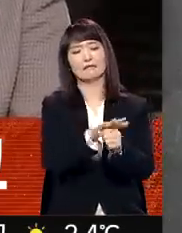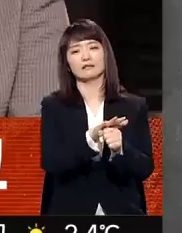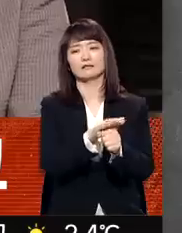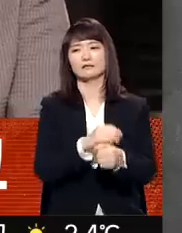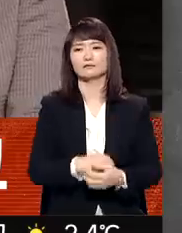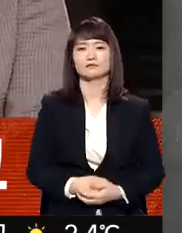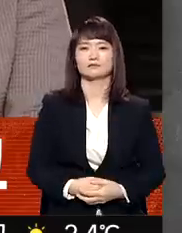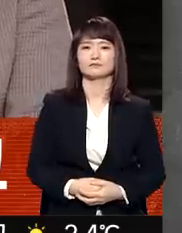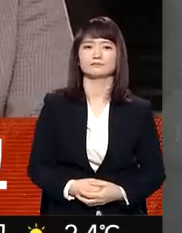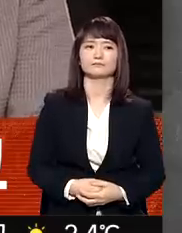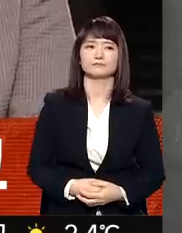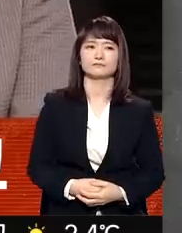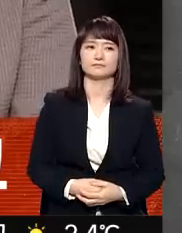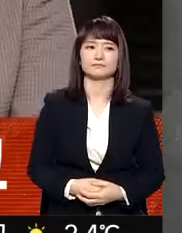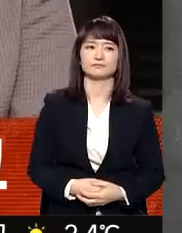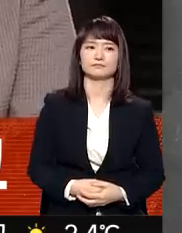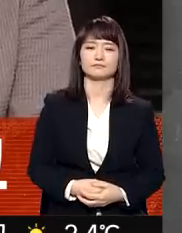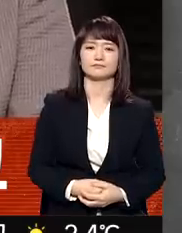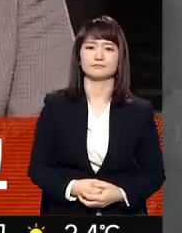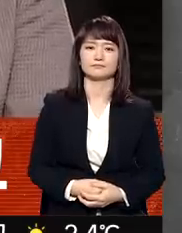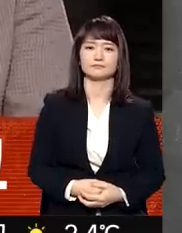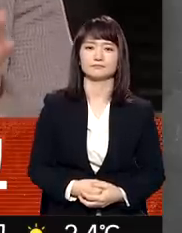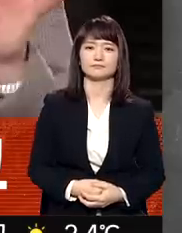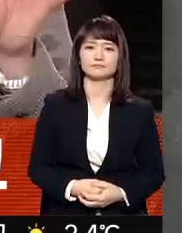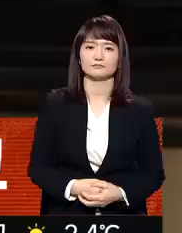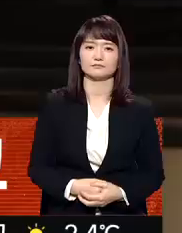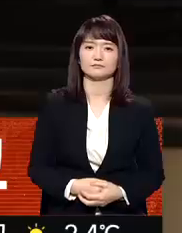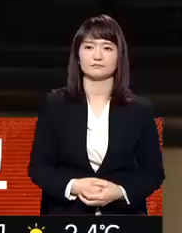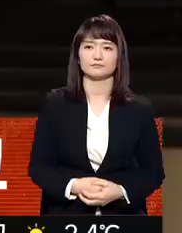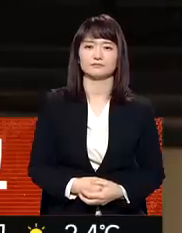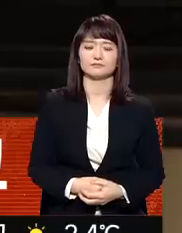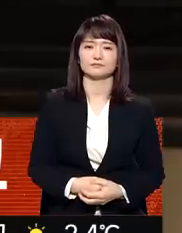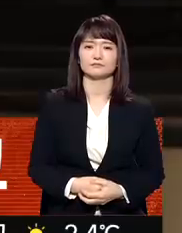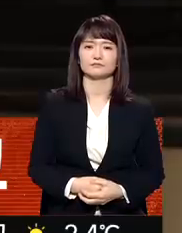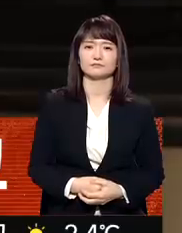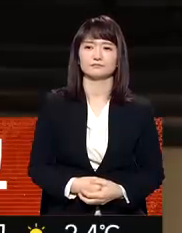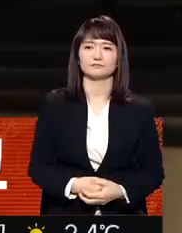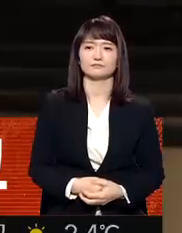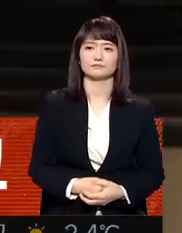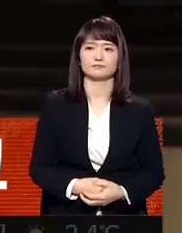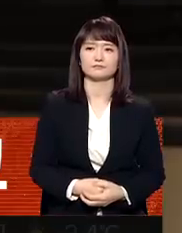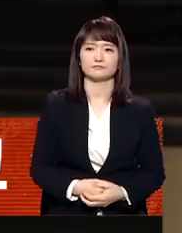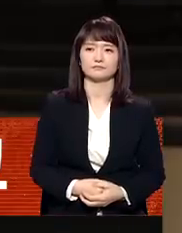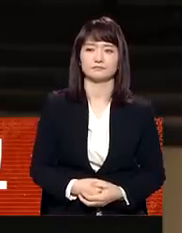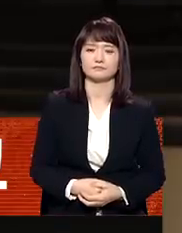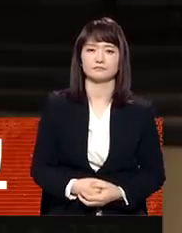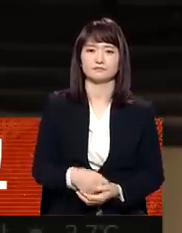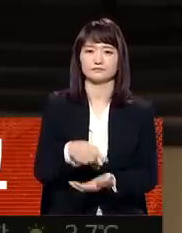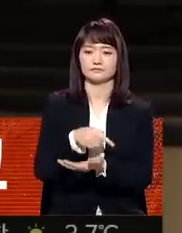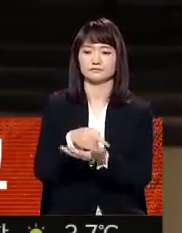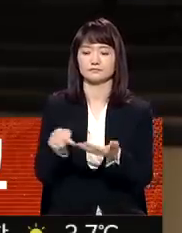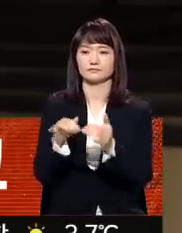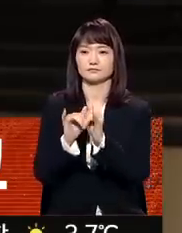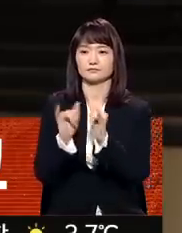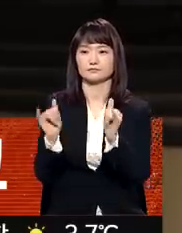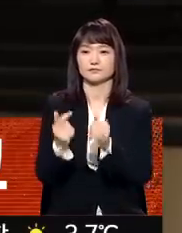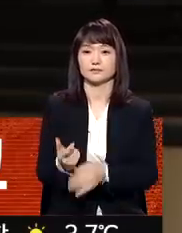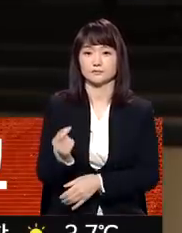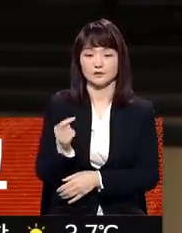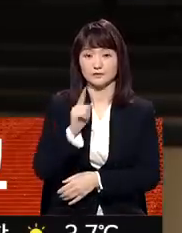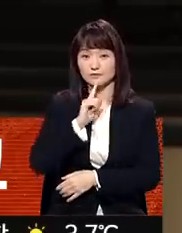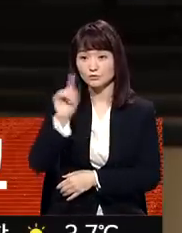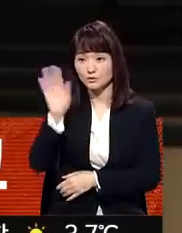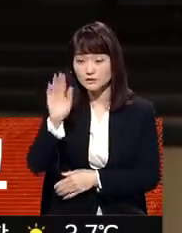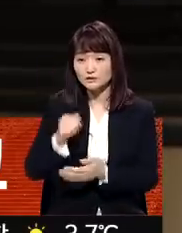차더라고요 일단 지금 이제 피해자의 행동 외신고를 바로 안 했냐 왜 밥을 같이 먹었냐